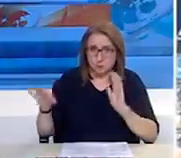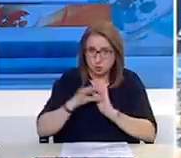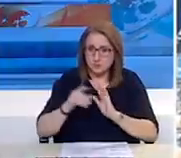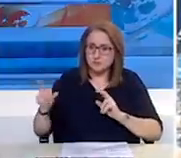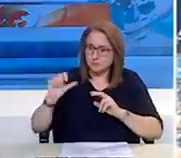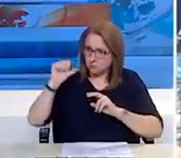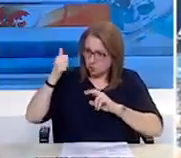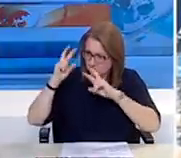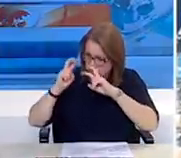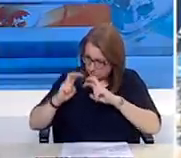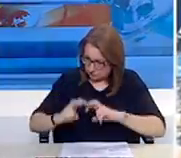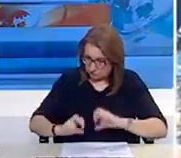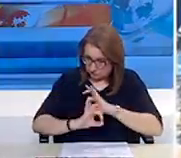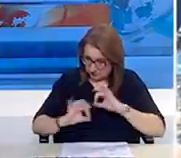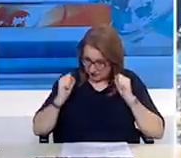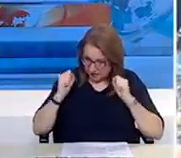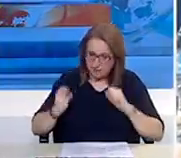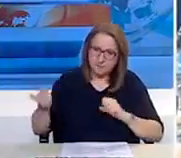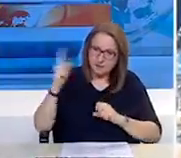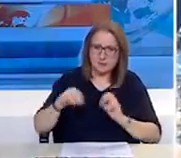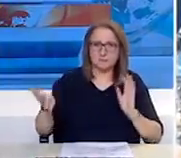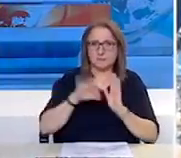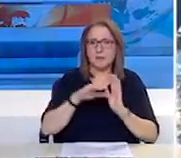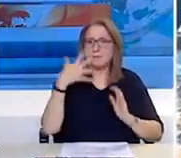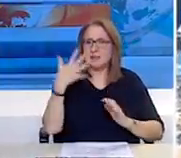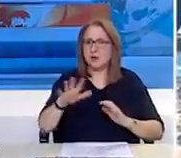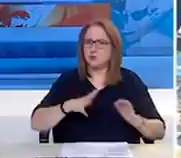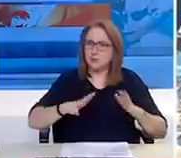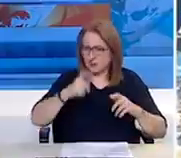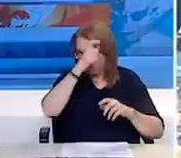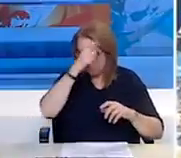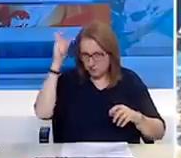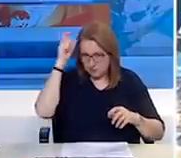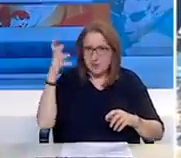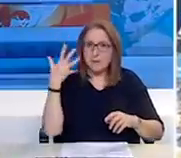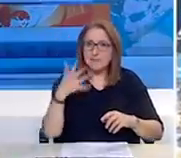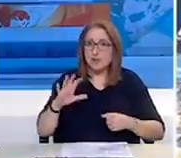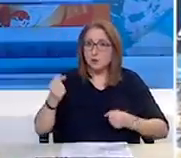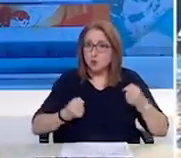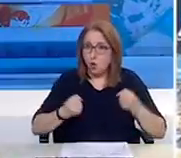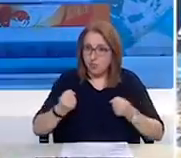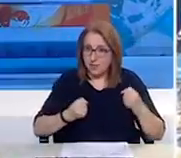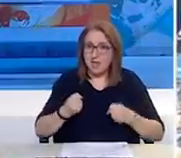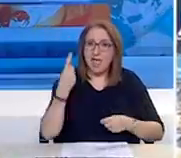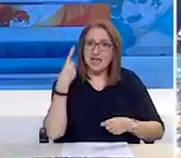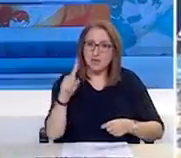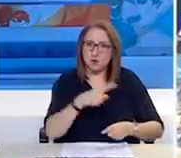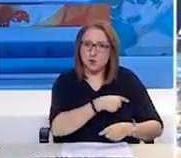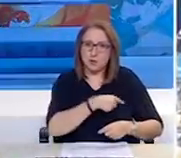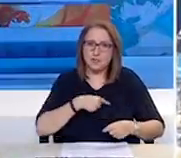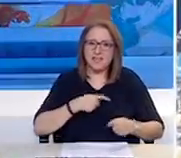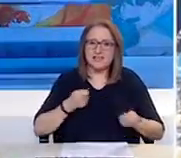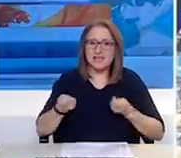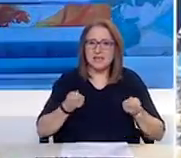σύμφωνα με τις ανάγκες και το σχεδιασμό, θα προσληφθούν 500 νοσηλευτές, 500 οδηγοί και 100 διοικητικοί υπάλληλοι σε όλη την επικράτεια.